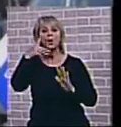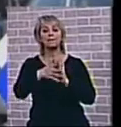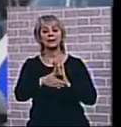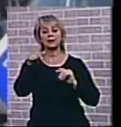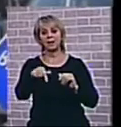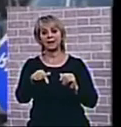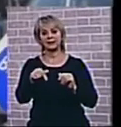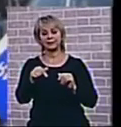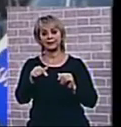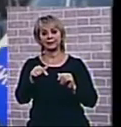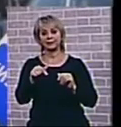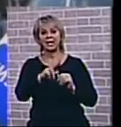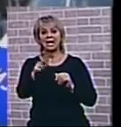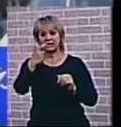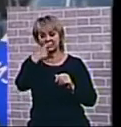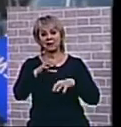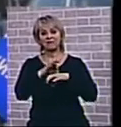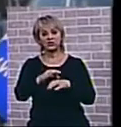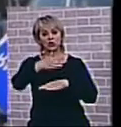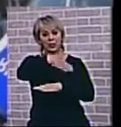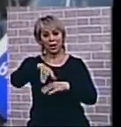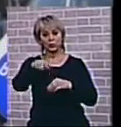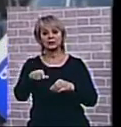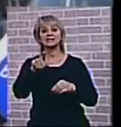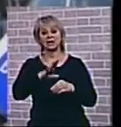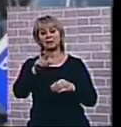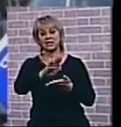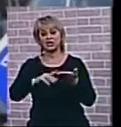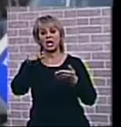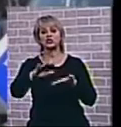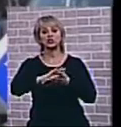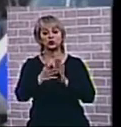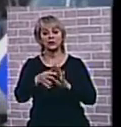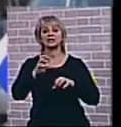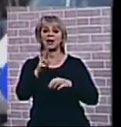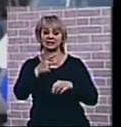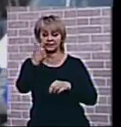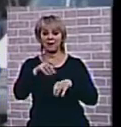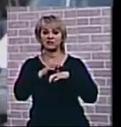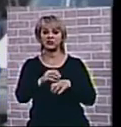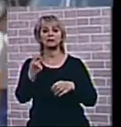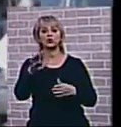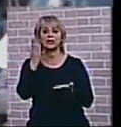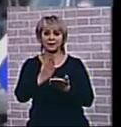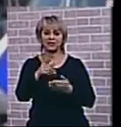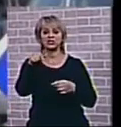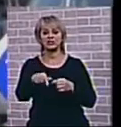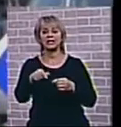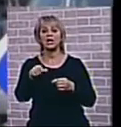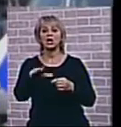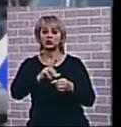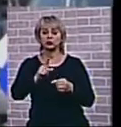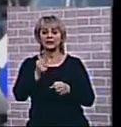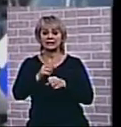понимали, как себя вести на улице и в каких-либо чрезвычайных ситуациях, а также немножко владели